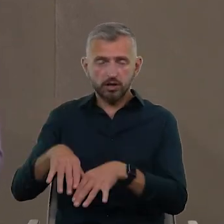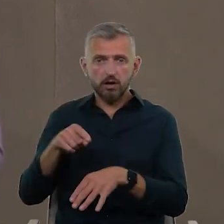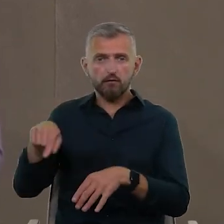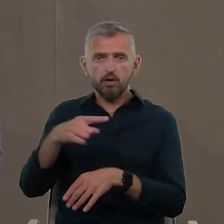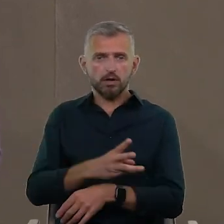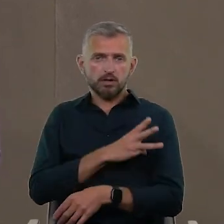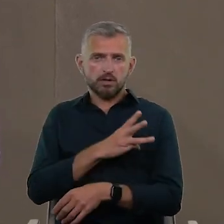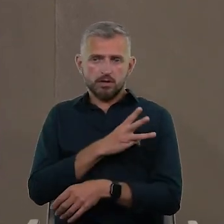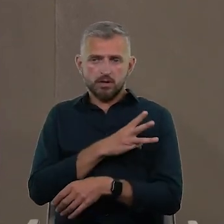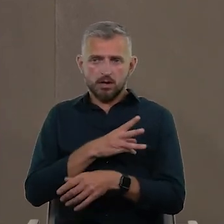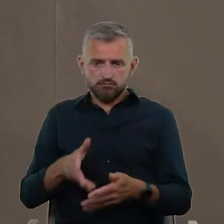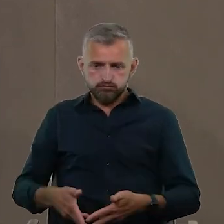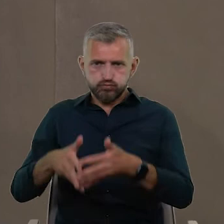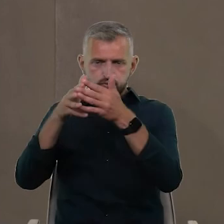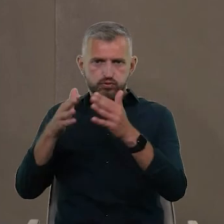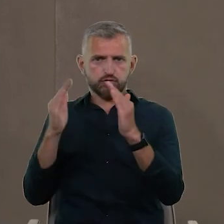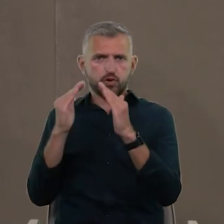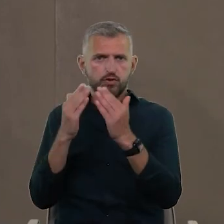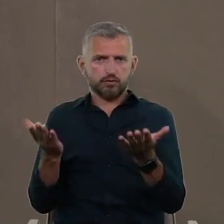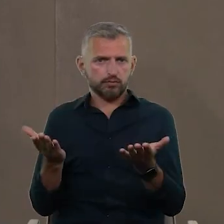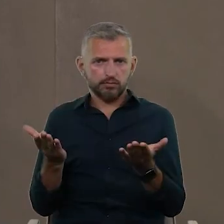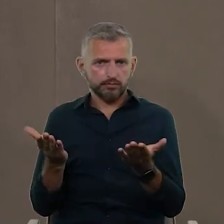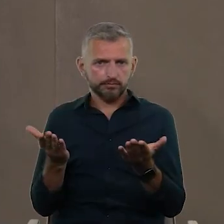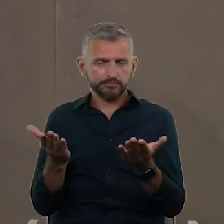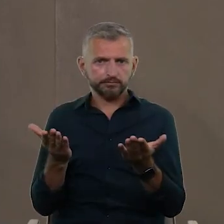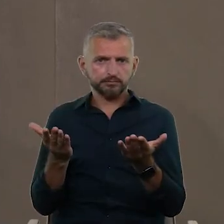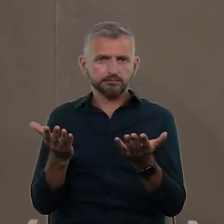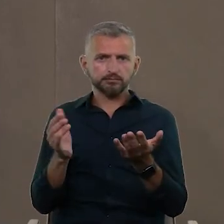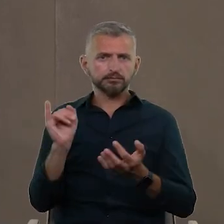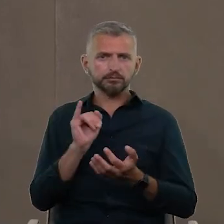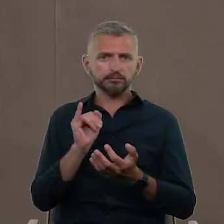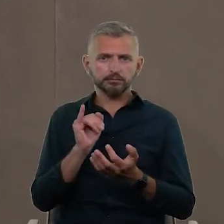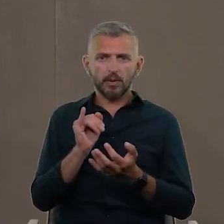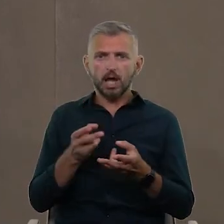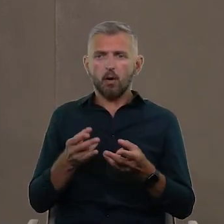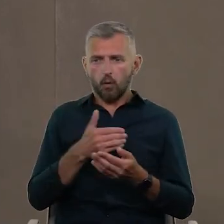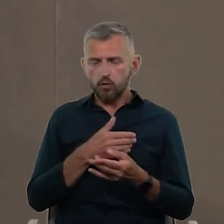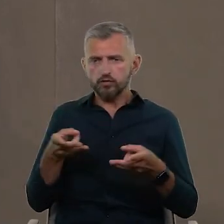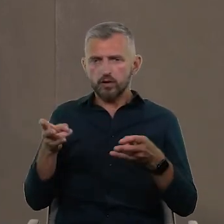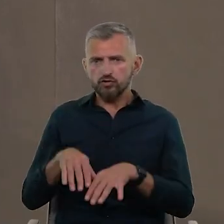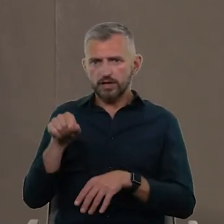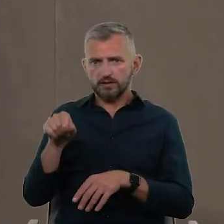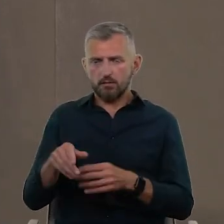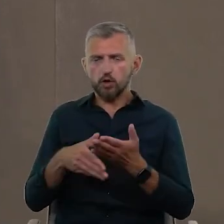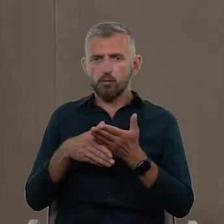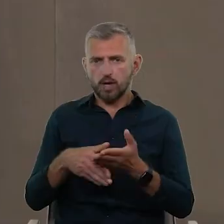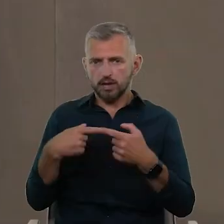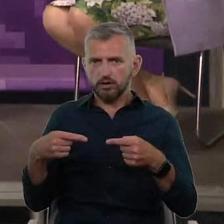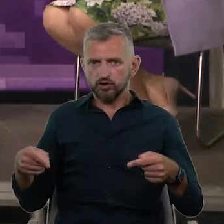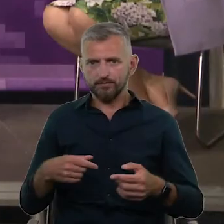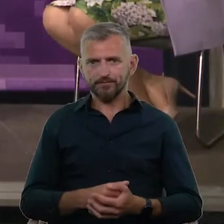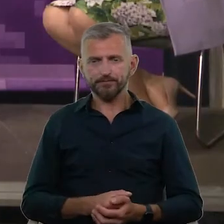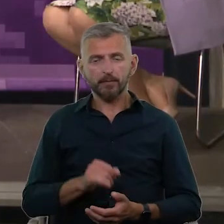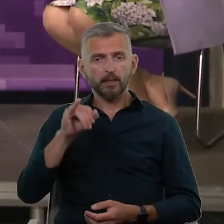мають бажання це знову будувати, будинок, і залишатися, і допомагати іншим.